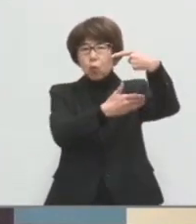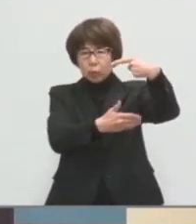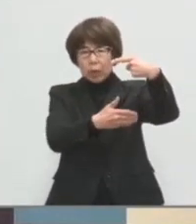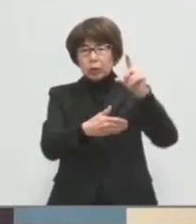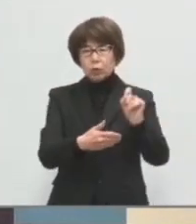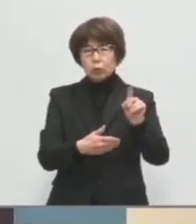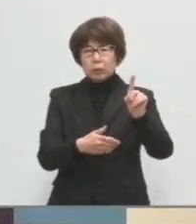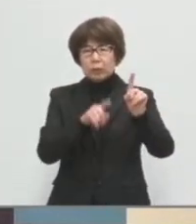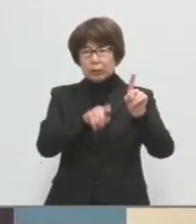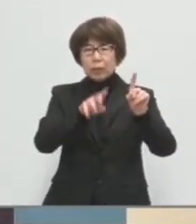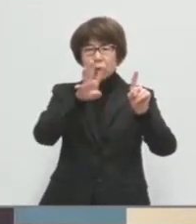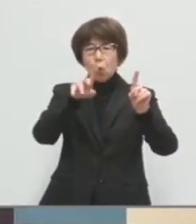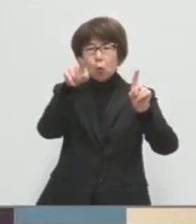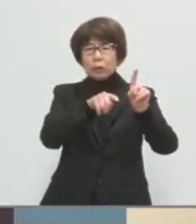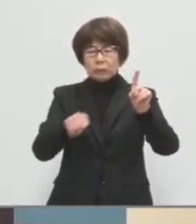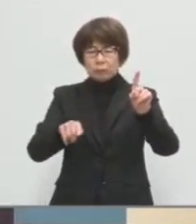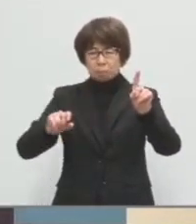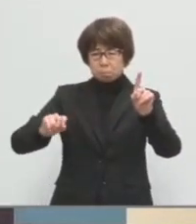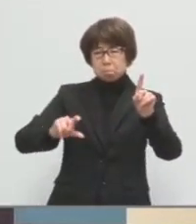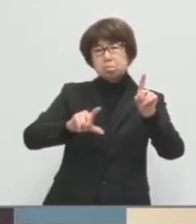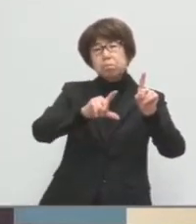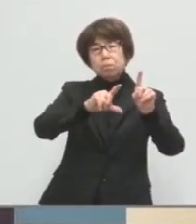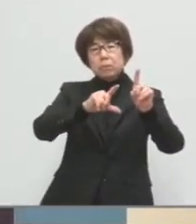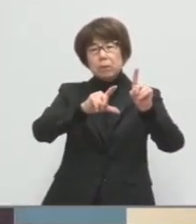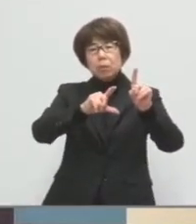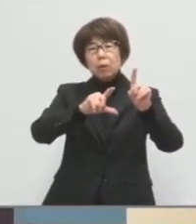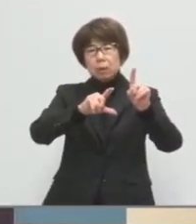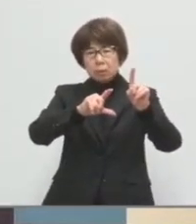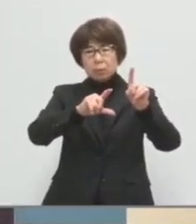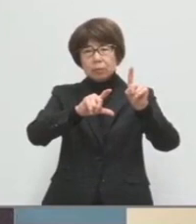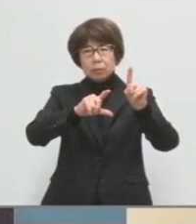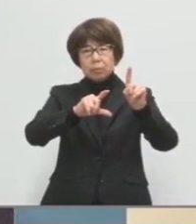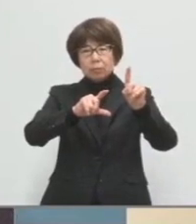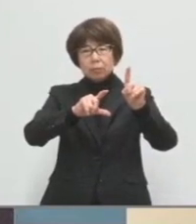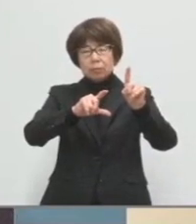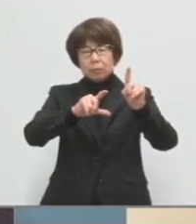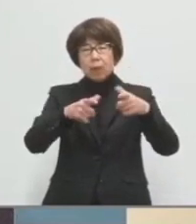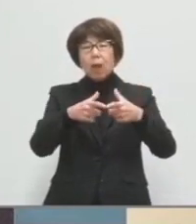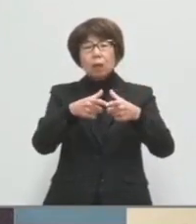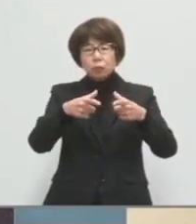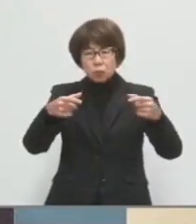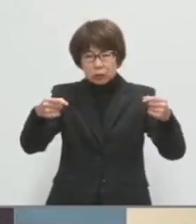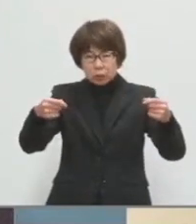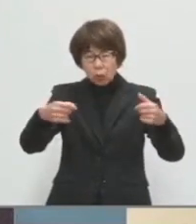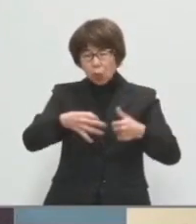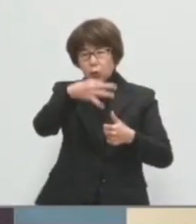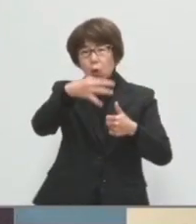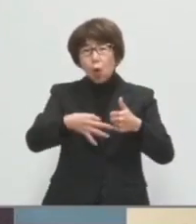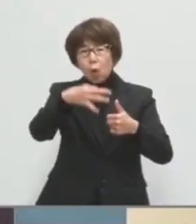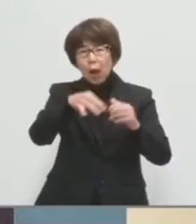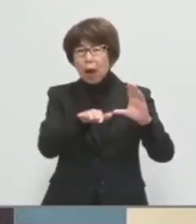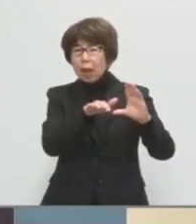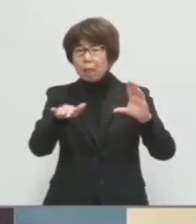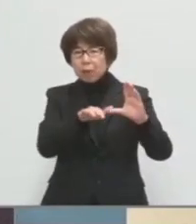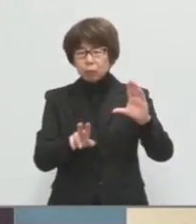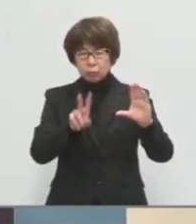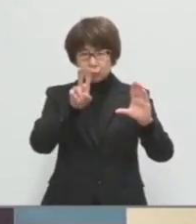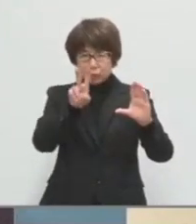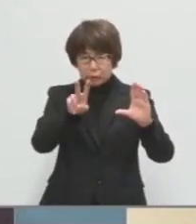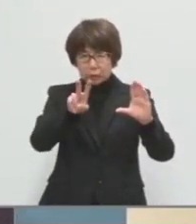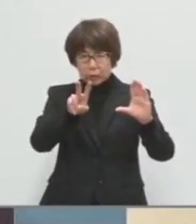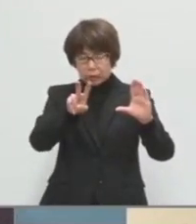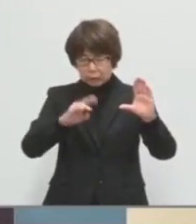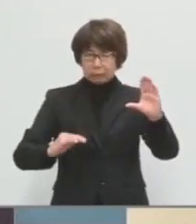11.4人と増加いたしまして国評価レベル2の水準となりまし